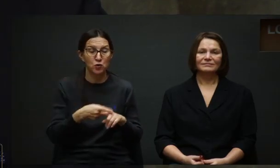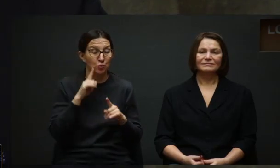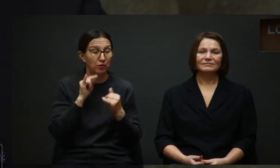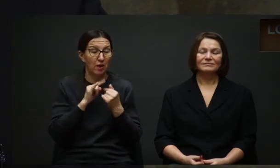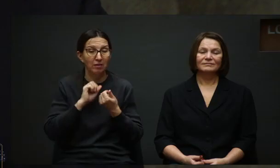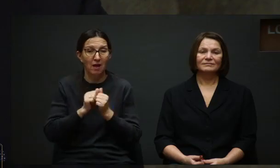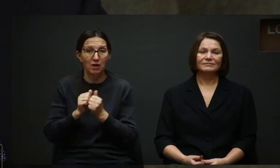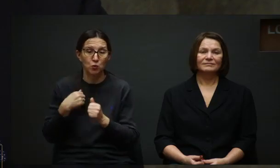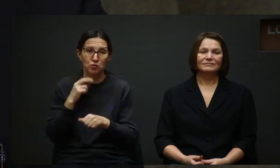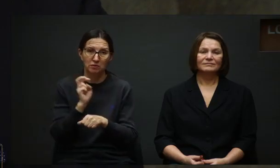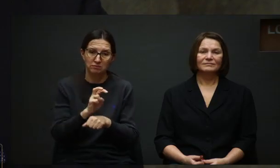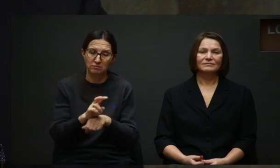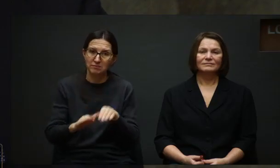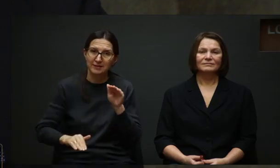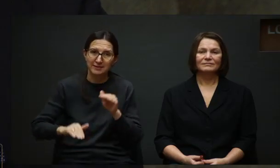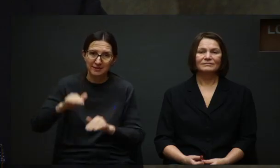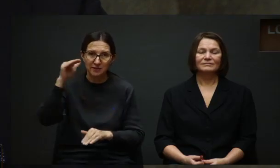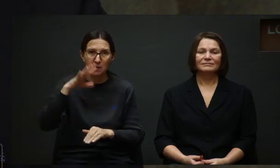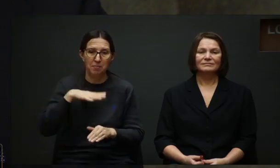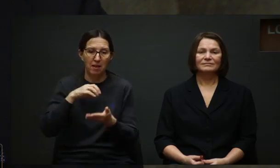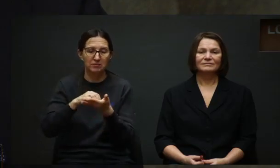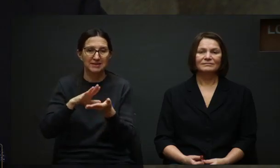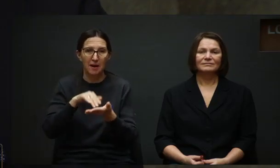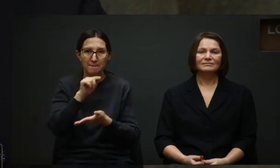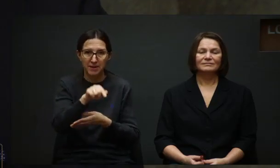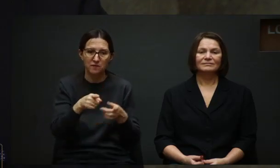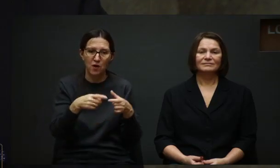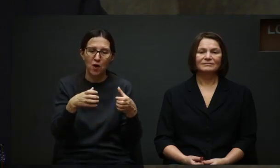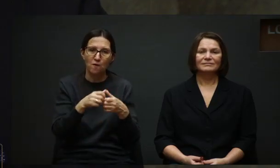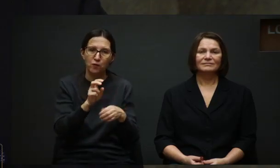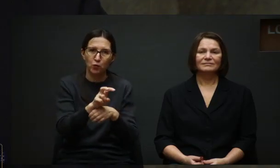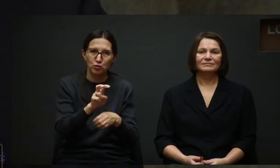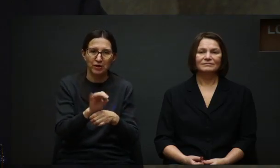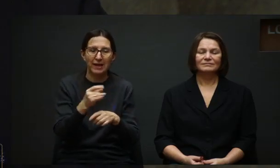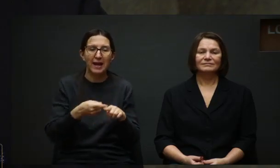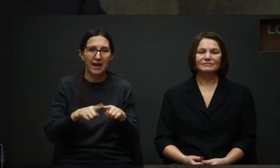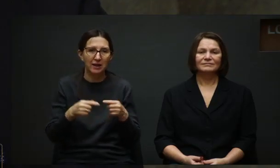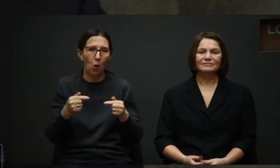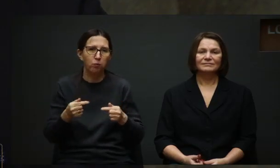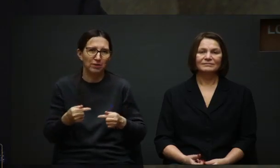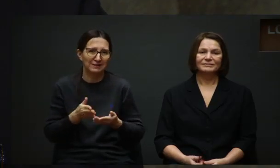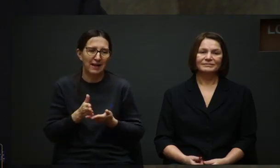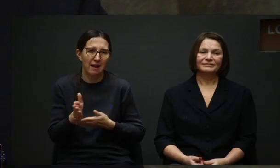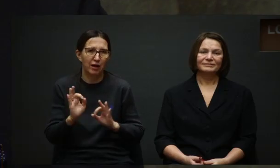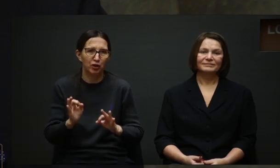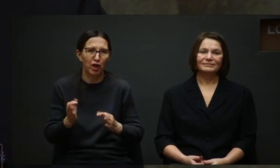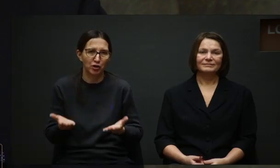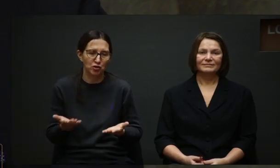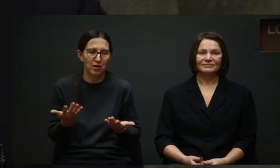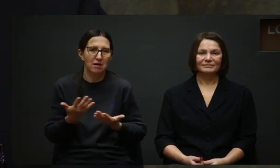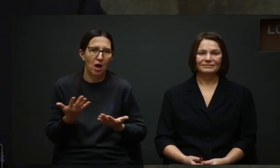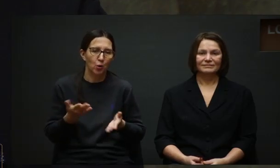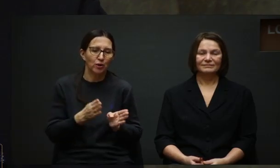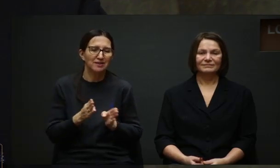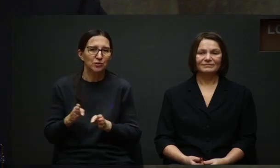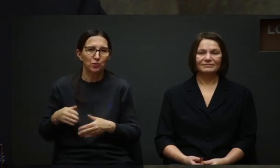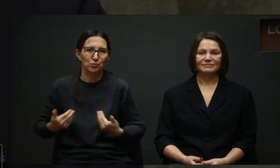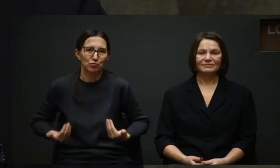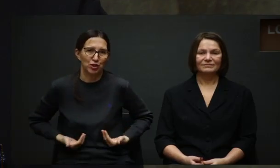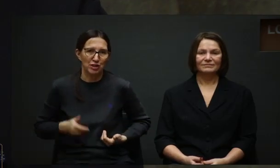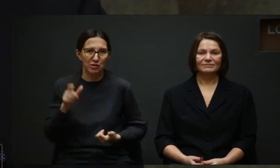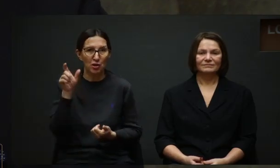наизусть, и ходила туда с детства, и была записана в тамошние кружки, и это определяет, конечно, какую-то структуру